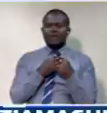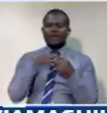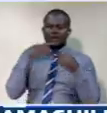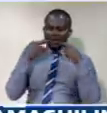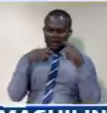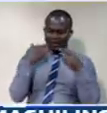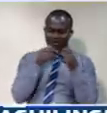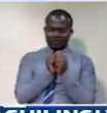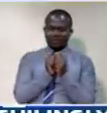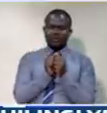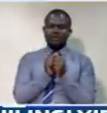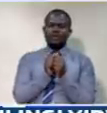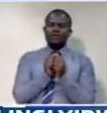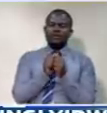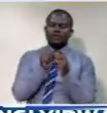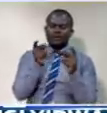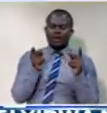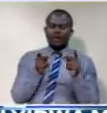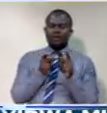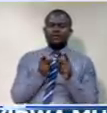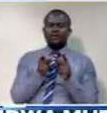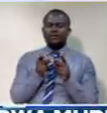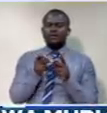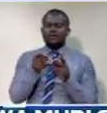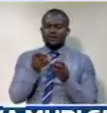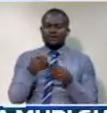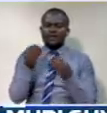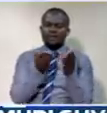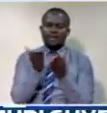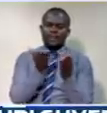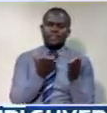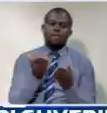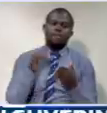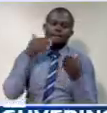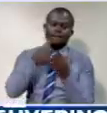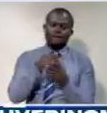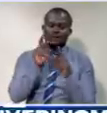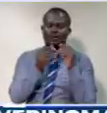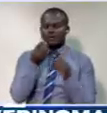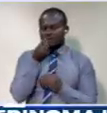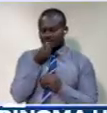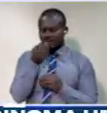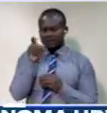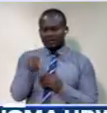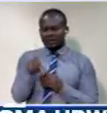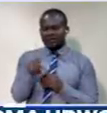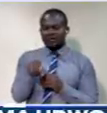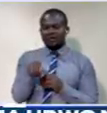Restora na cafe zizajya zitanga gusa serivisi zo kugeza ku bantu ibyo